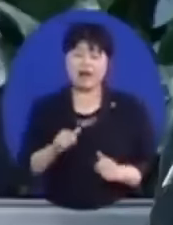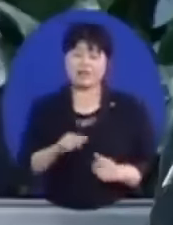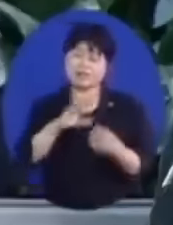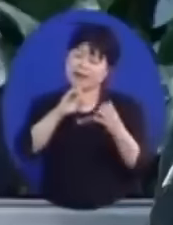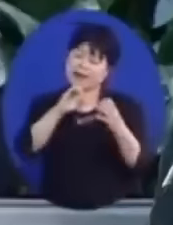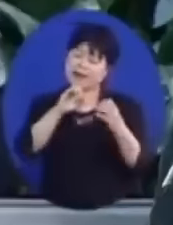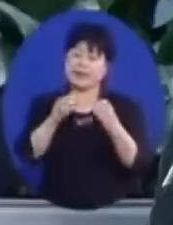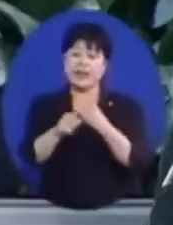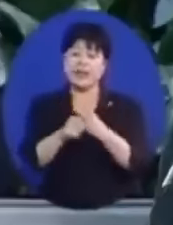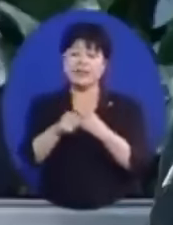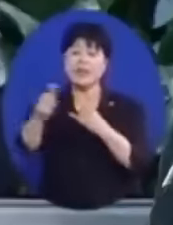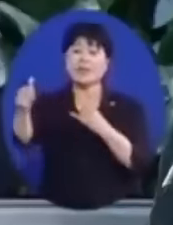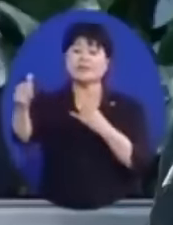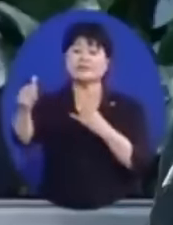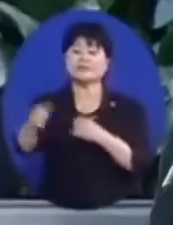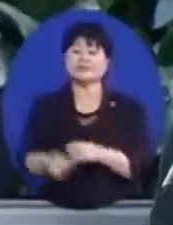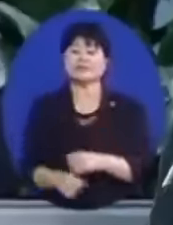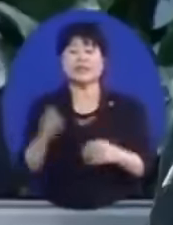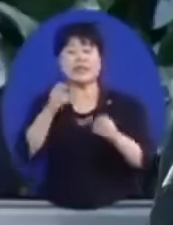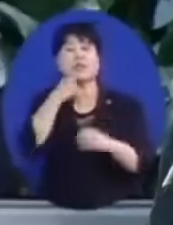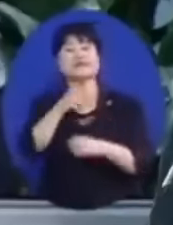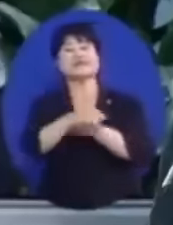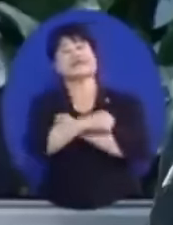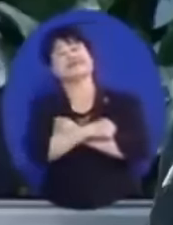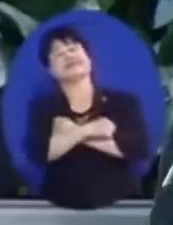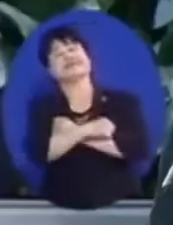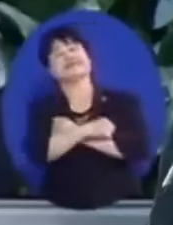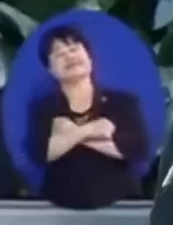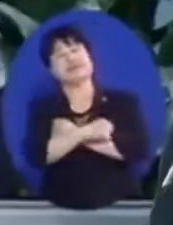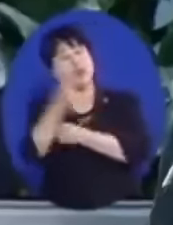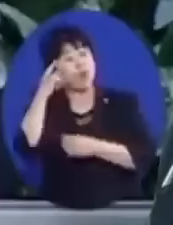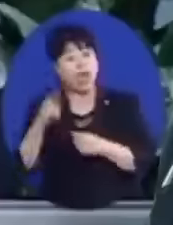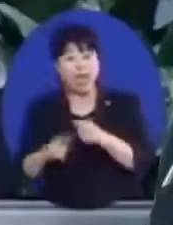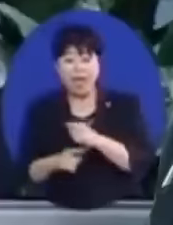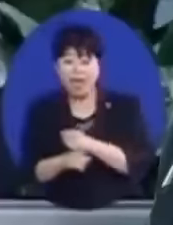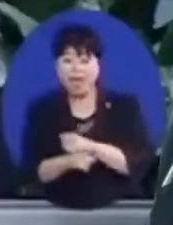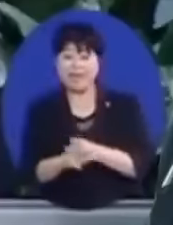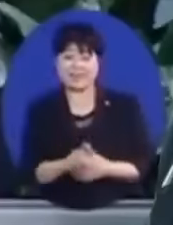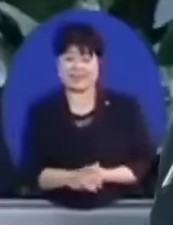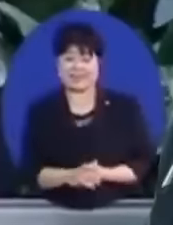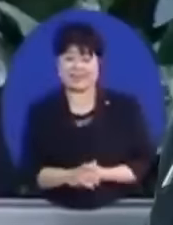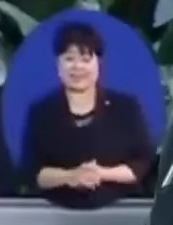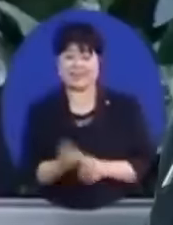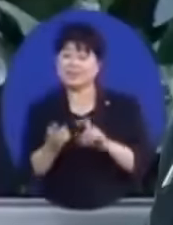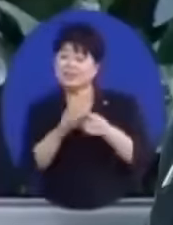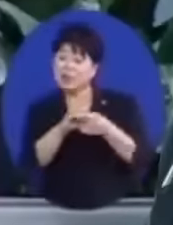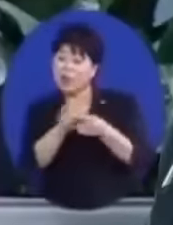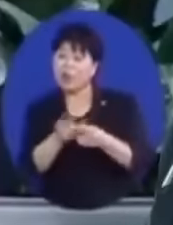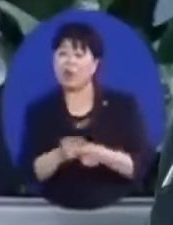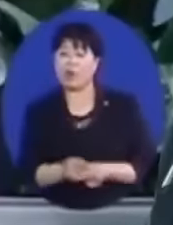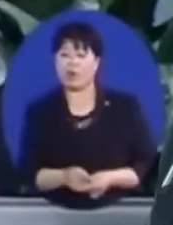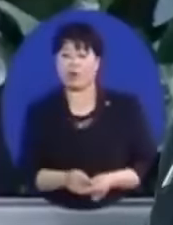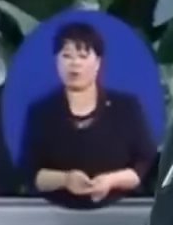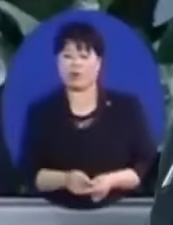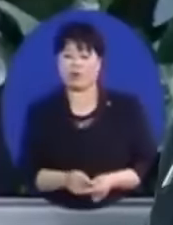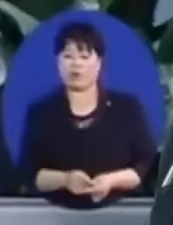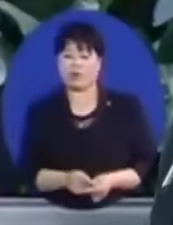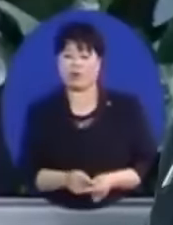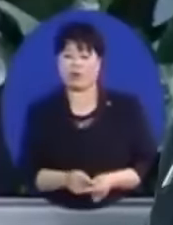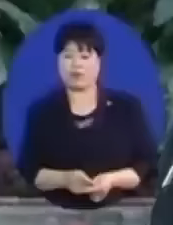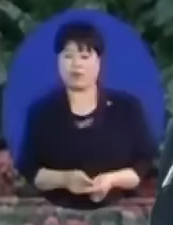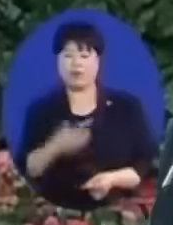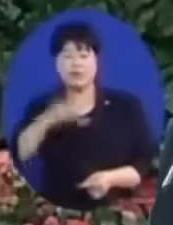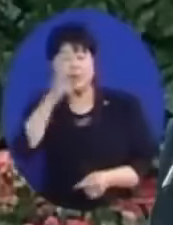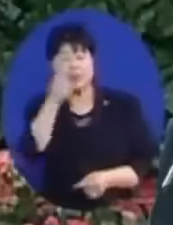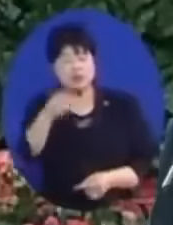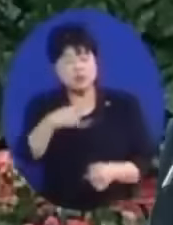더 남편은 대답이 없는 것입니다. 왜 상대방의 신경을